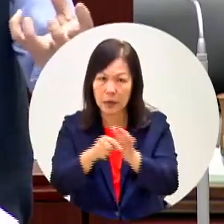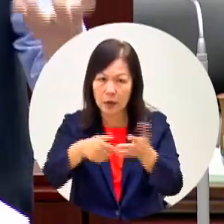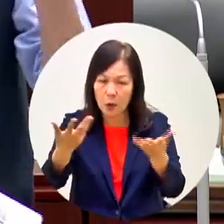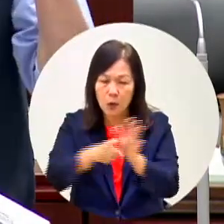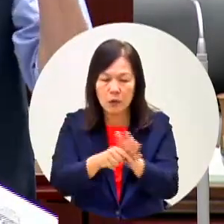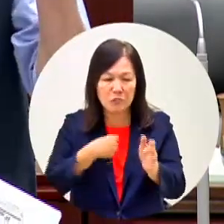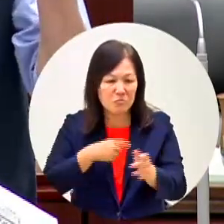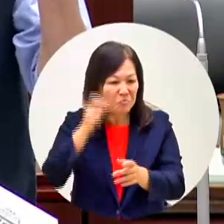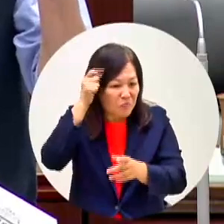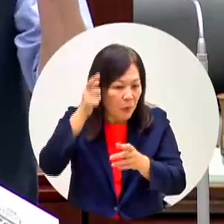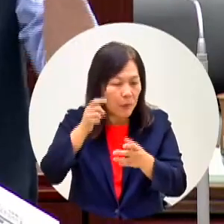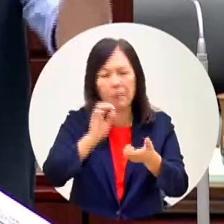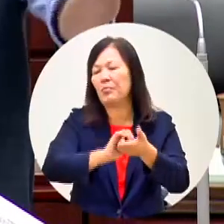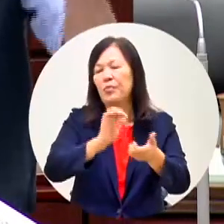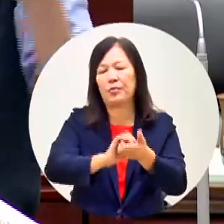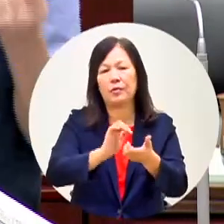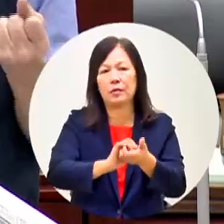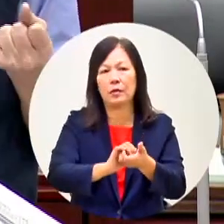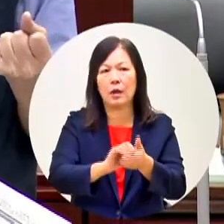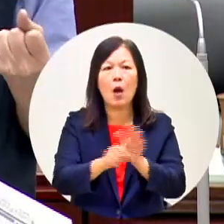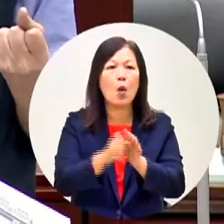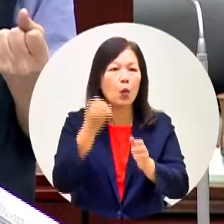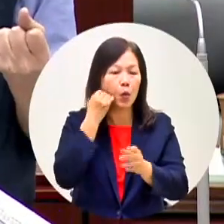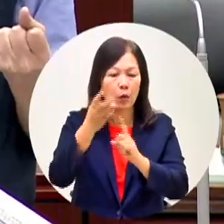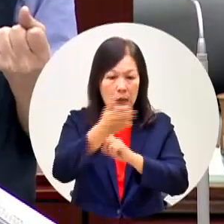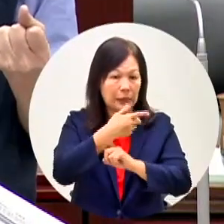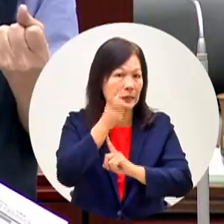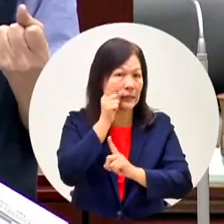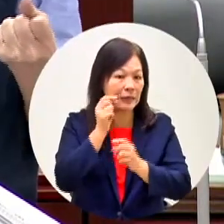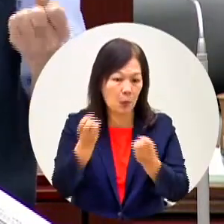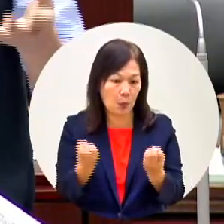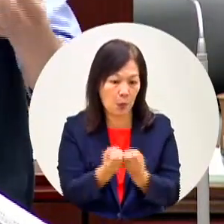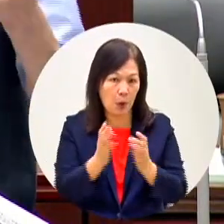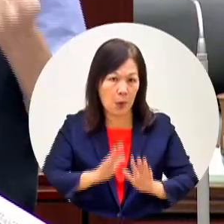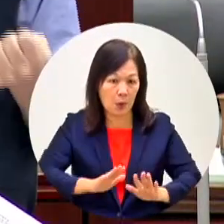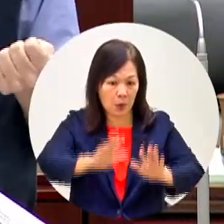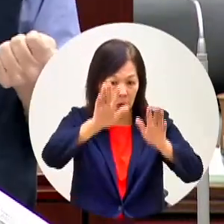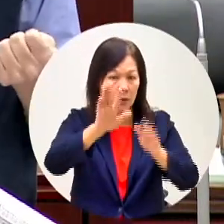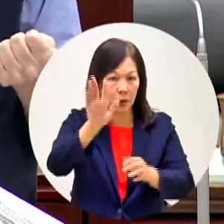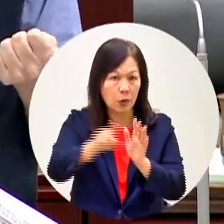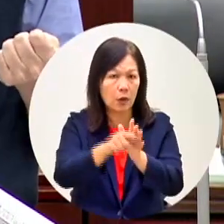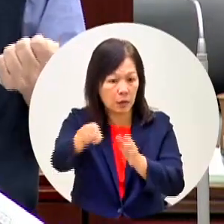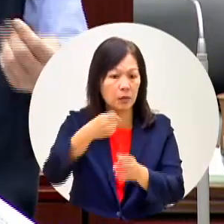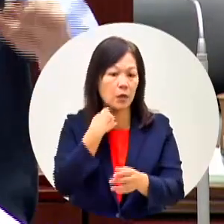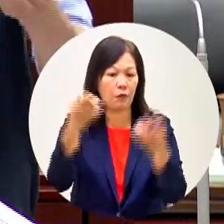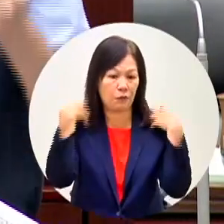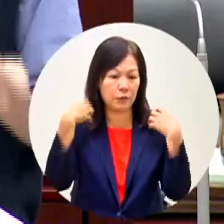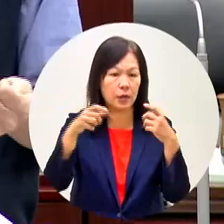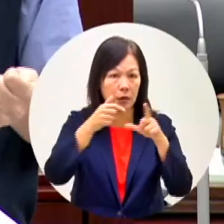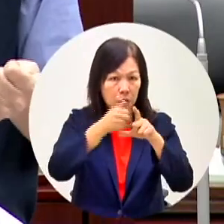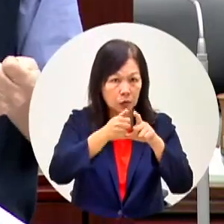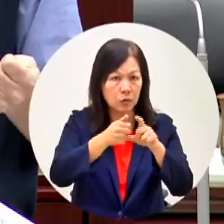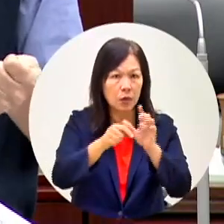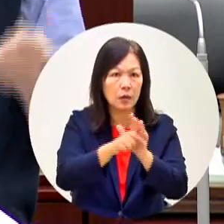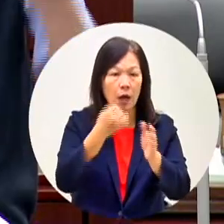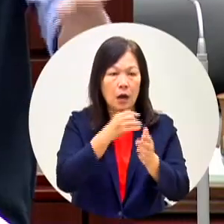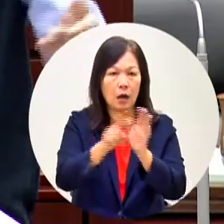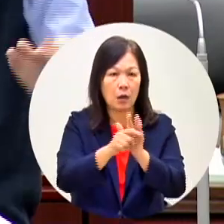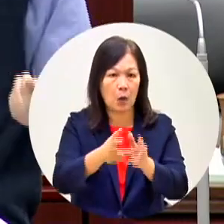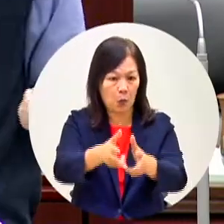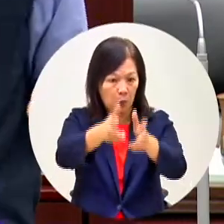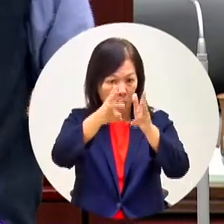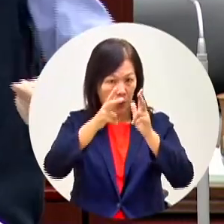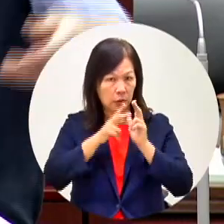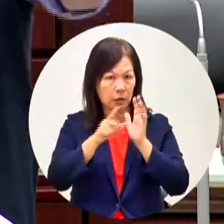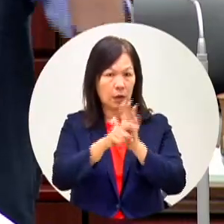旗津整个发展起来，我跟美雅议员报告，这是你的选区，港珠澳大桥、旧金山大桥、日